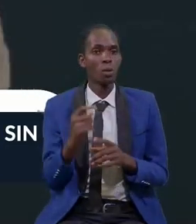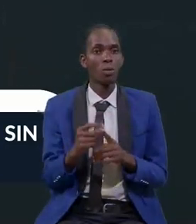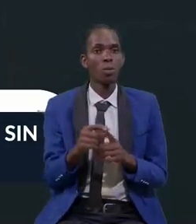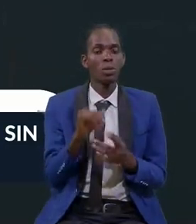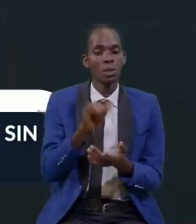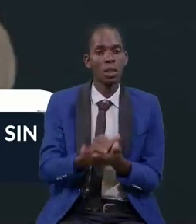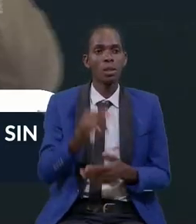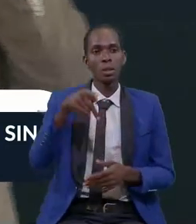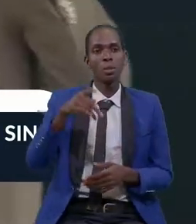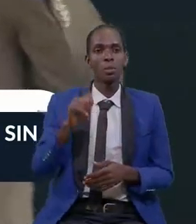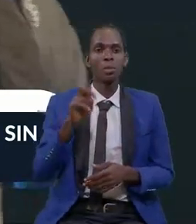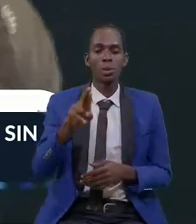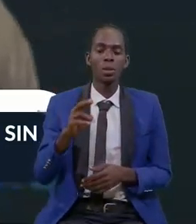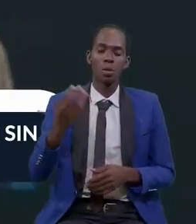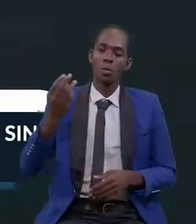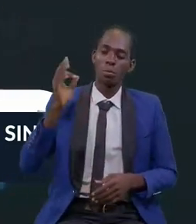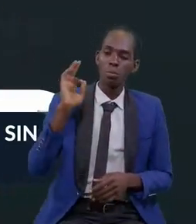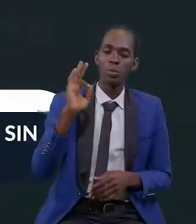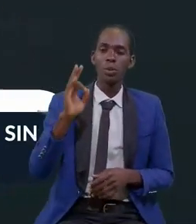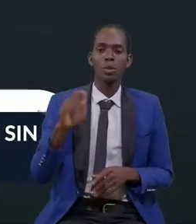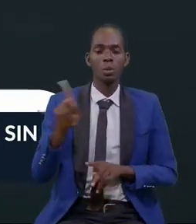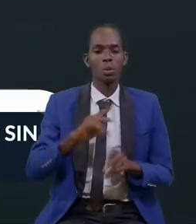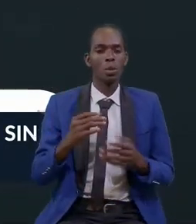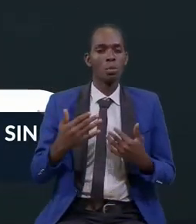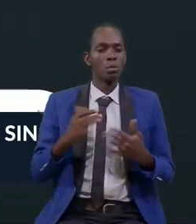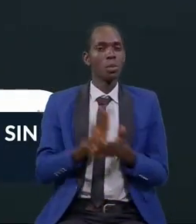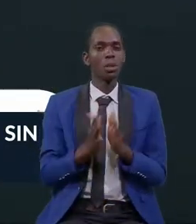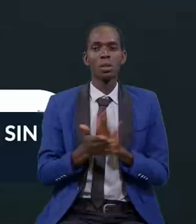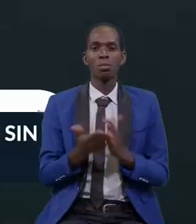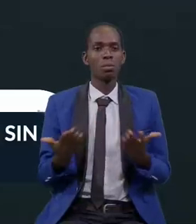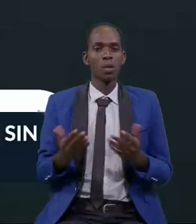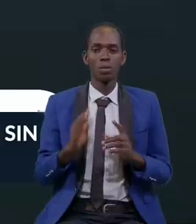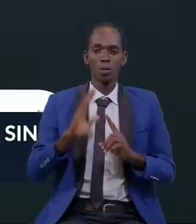à prêcher, ils eurent le cœur vivement touché.